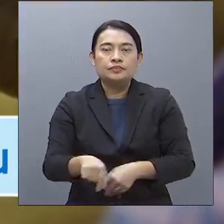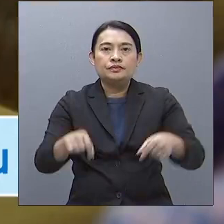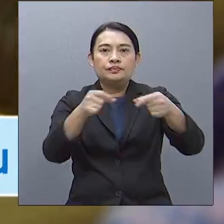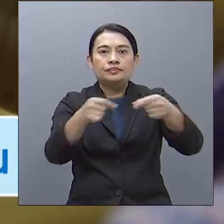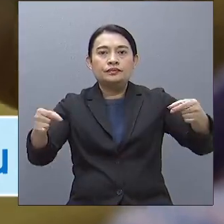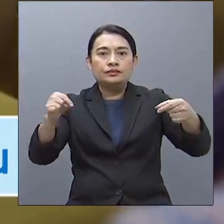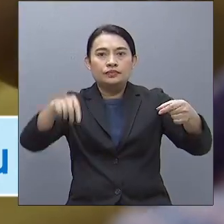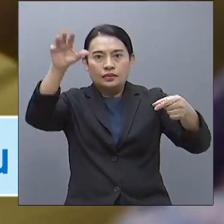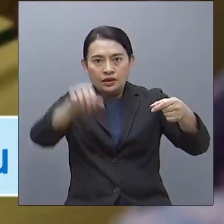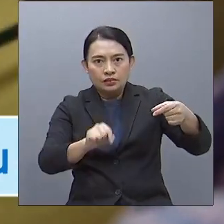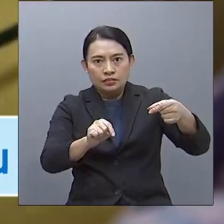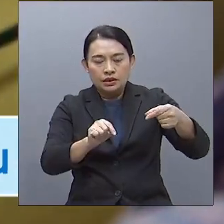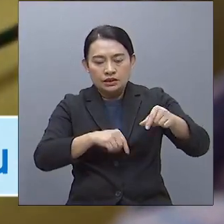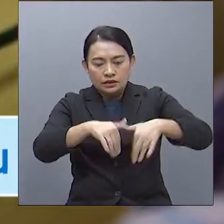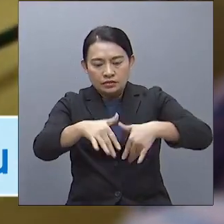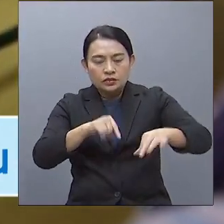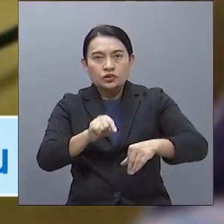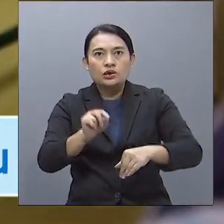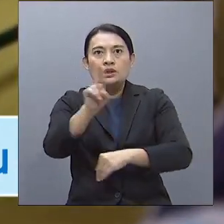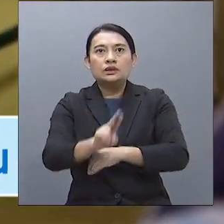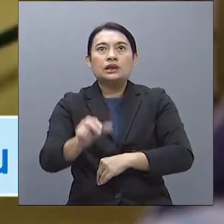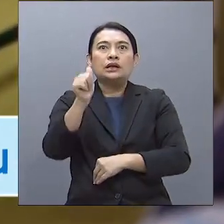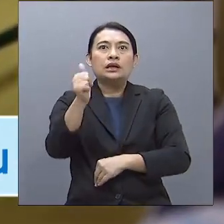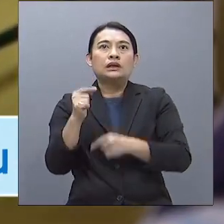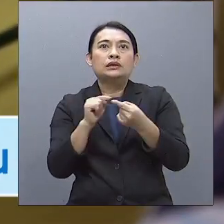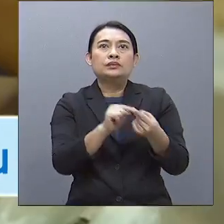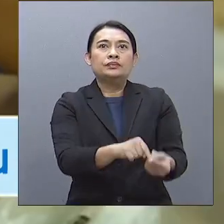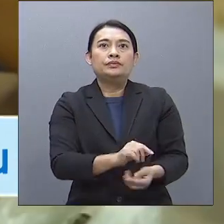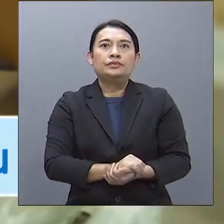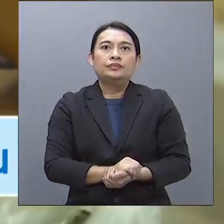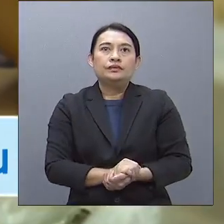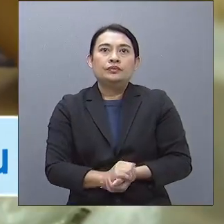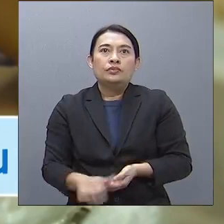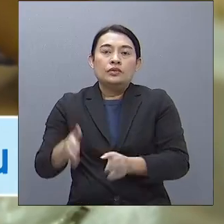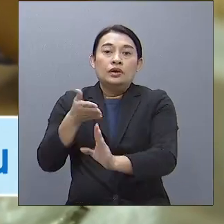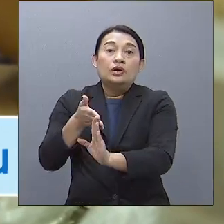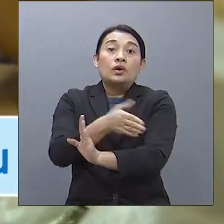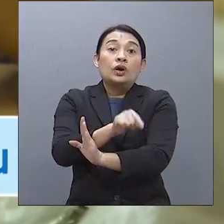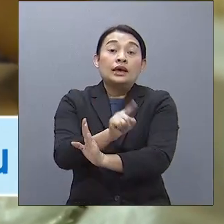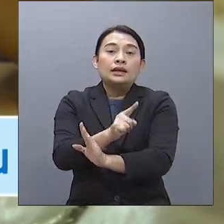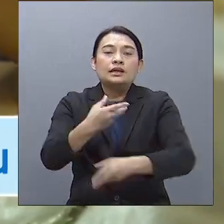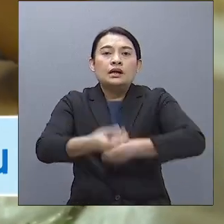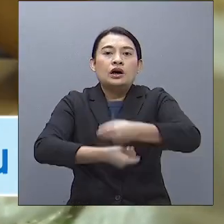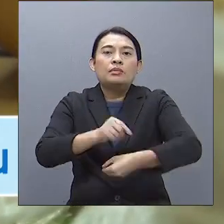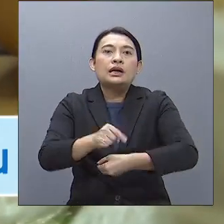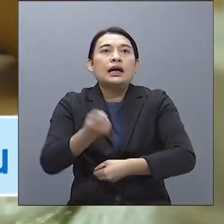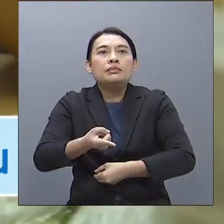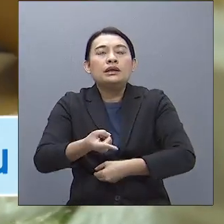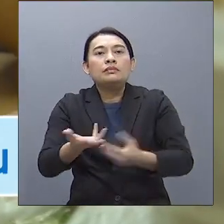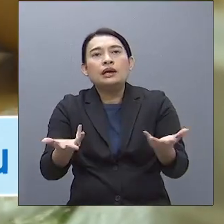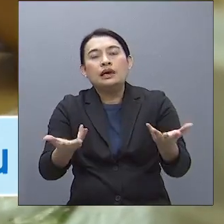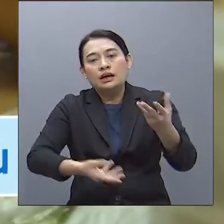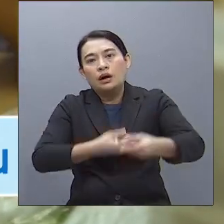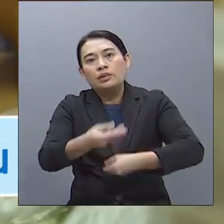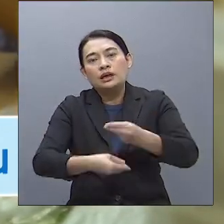ในชุมชนอย่างต่อเนื่องเลยจากผลงานนั้น ใช่คือจริงๆก่อนหน้าที่เขาจะเอามาทำเนี่ยนะคะคุณผู้ชมเขาก็มีการเอาไปขายตามปกติเนี่ยแหละก็คือเอาเทปกระดาษ